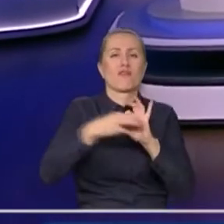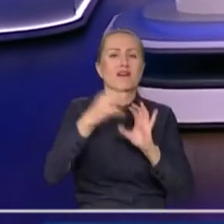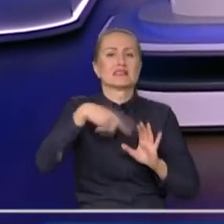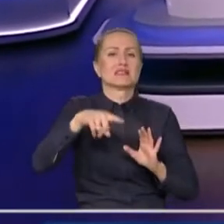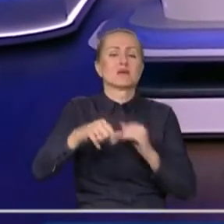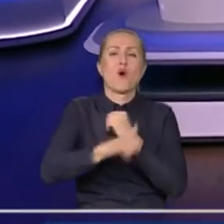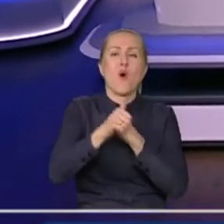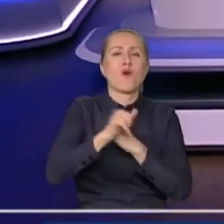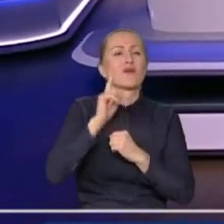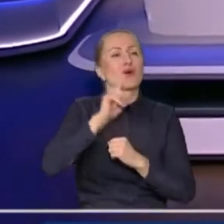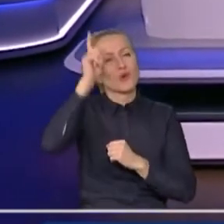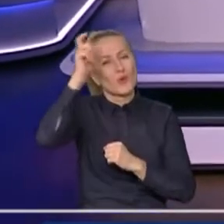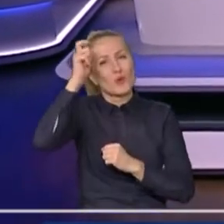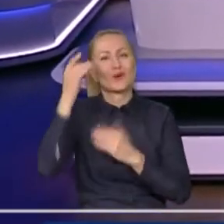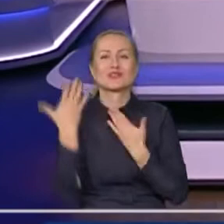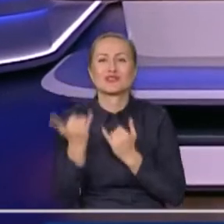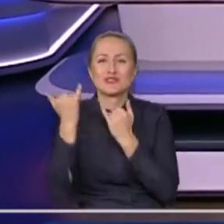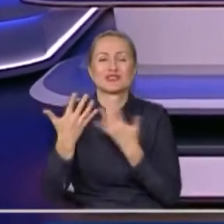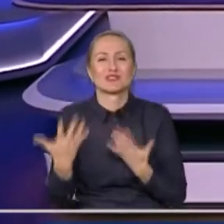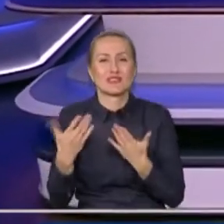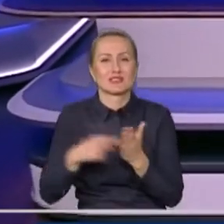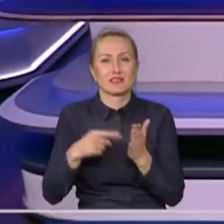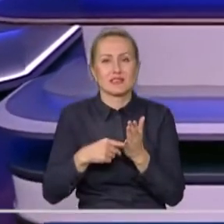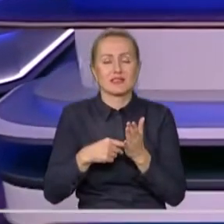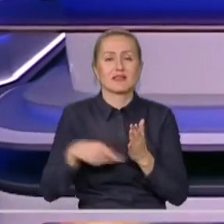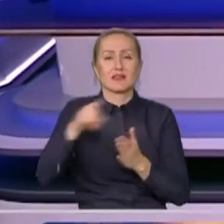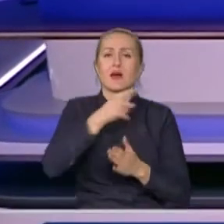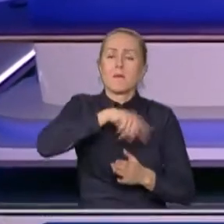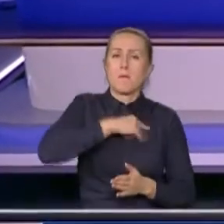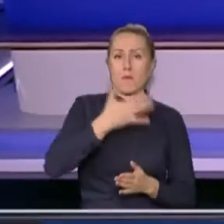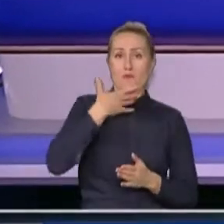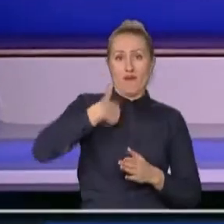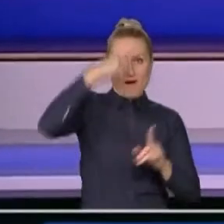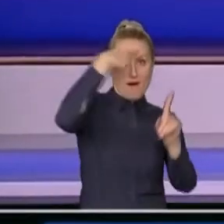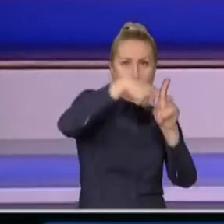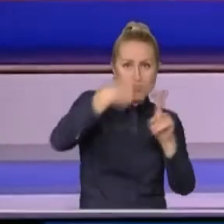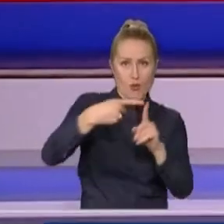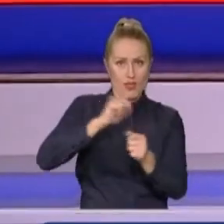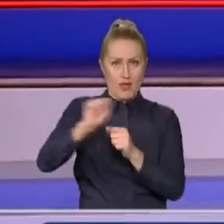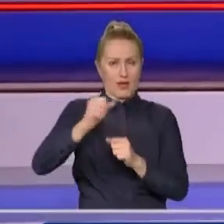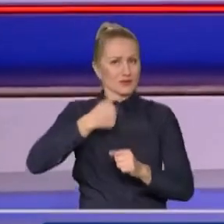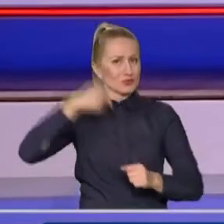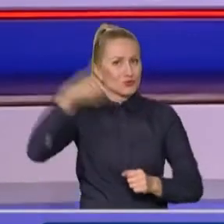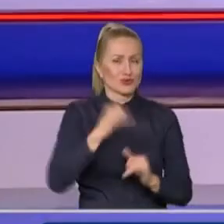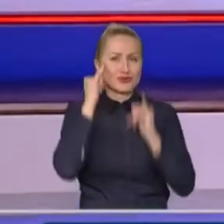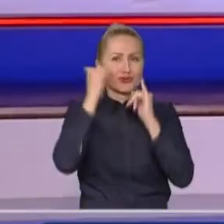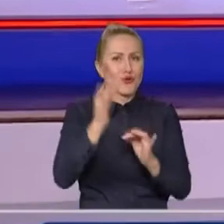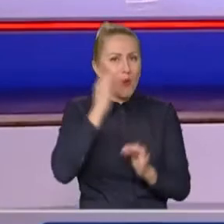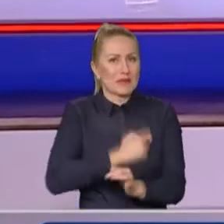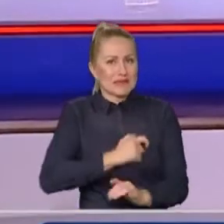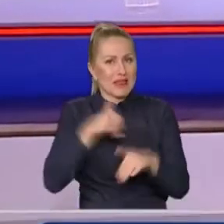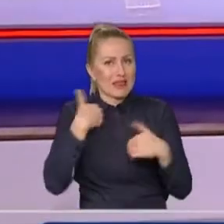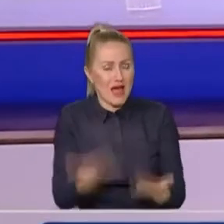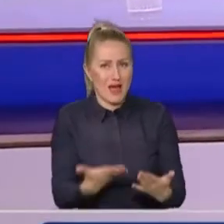pobudek humanitarnych. Mówi o tym, że jesteśmy katolikami, że powinniśmy zrobić to z potrzeby serca.